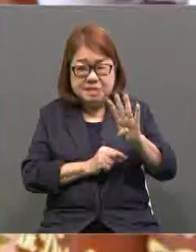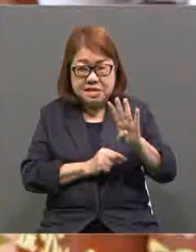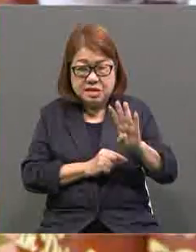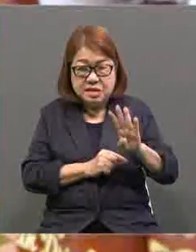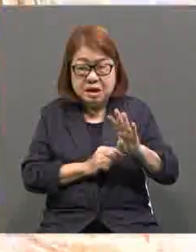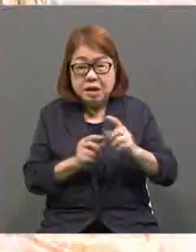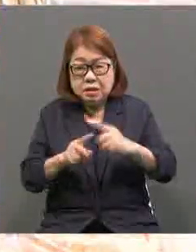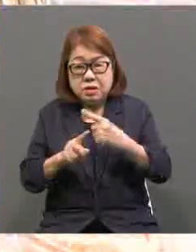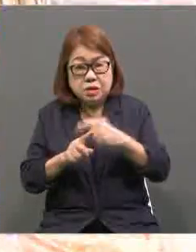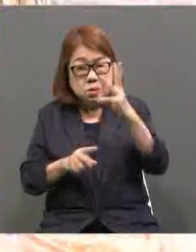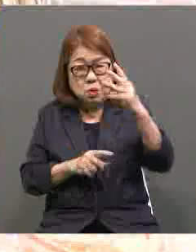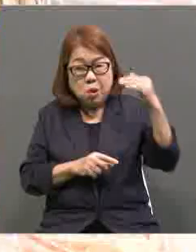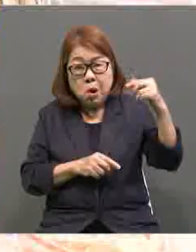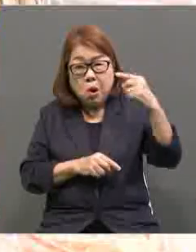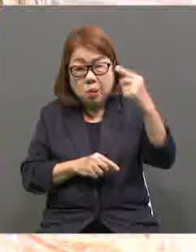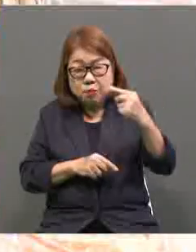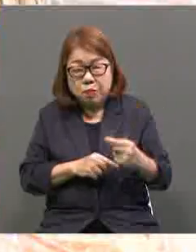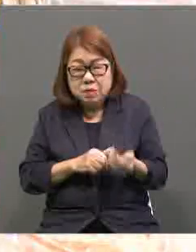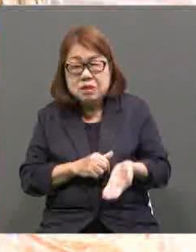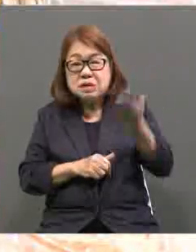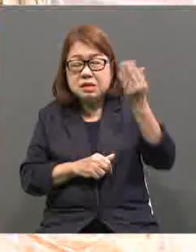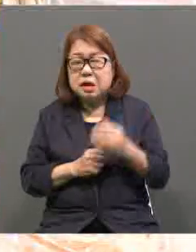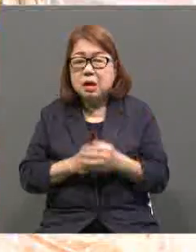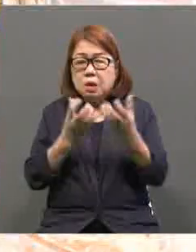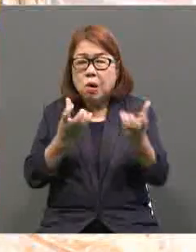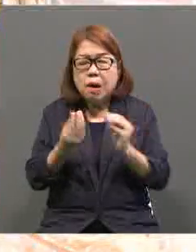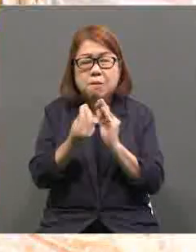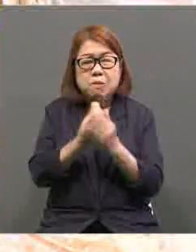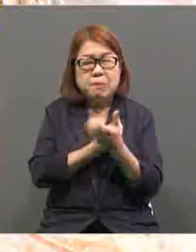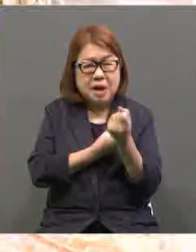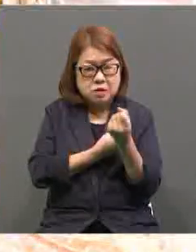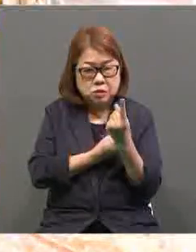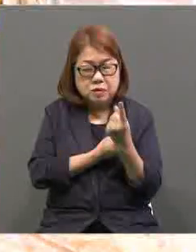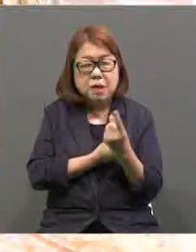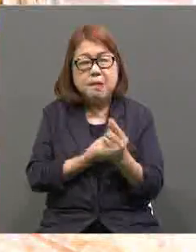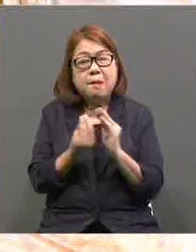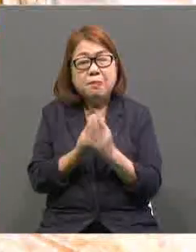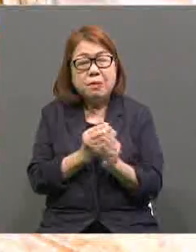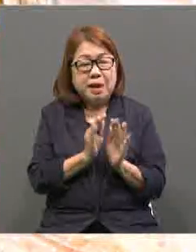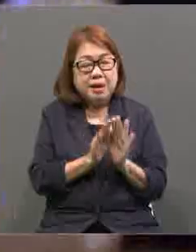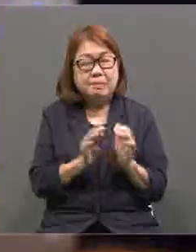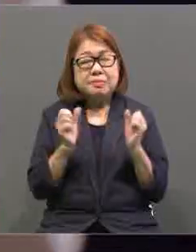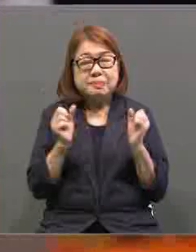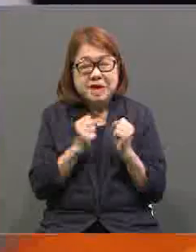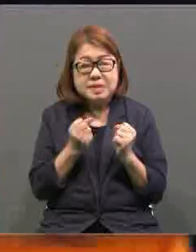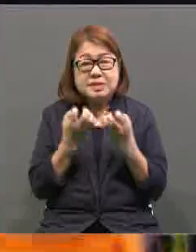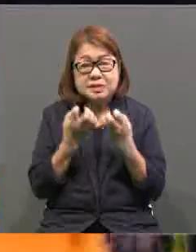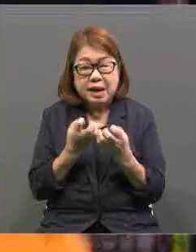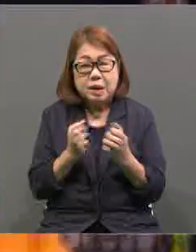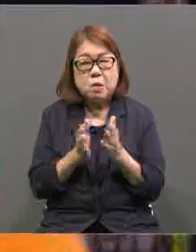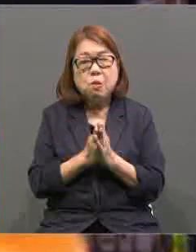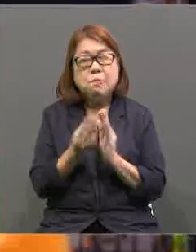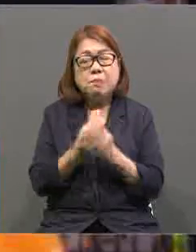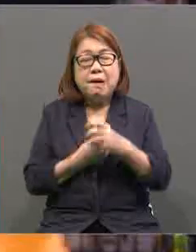เลยนะในรอบ 6เดือนนะครับสินค้าสำคัญที่เพิ่มขึ้นก็จะเป็นผลไม้สดผลไม้แช่เย็นผลไม้แช่แข็งแล้วก็ผลไม้